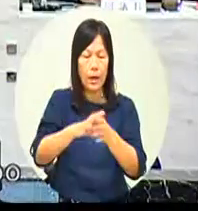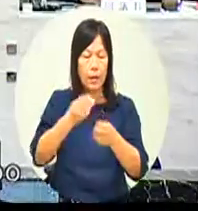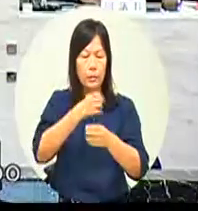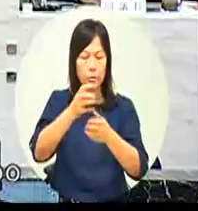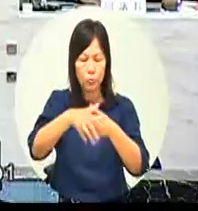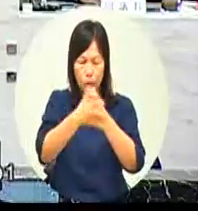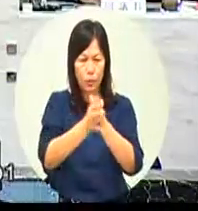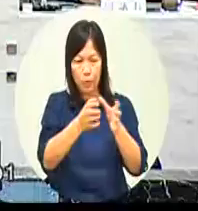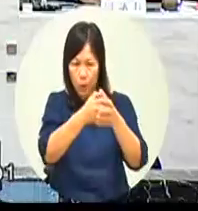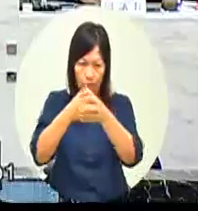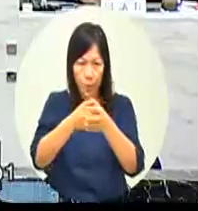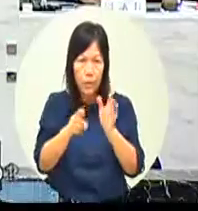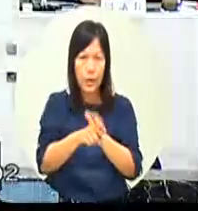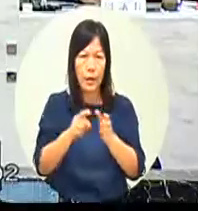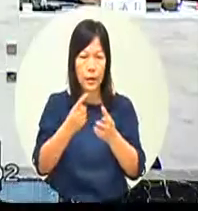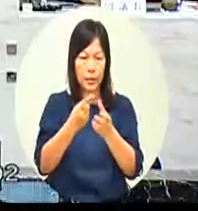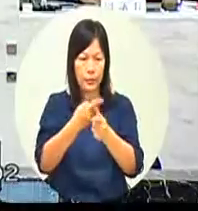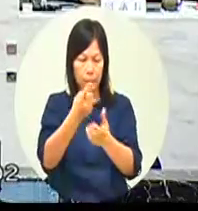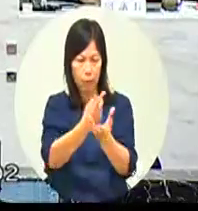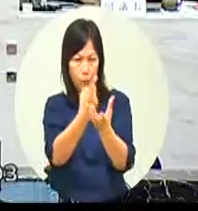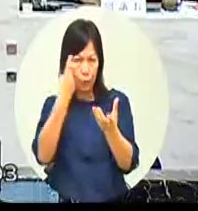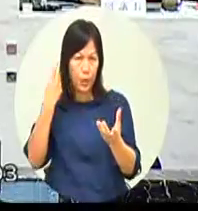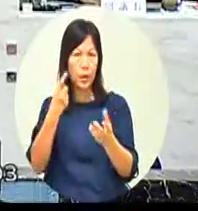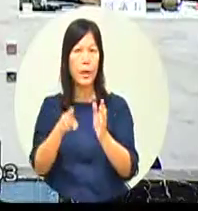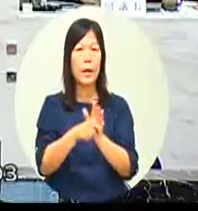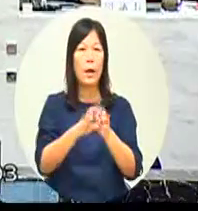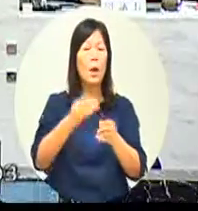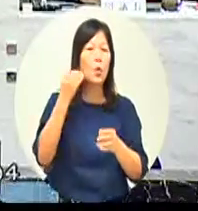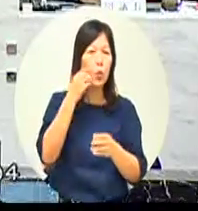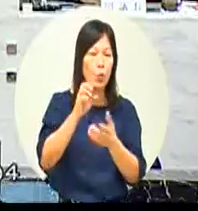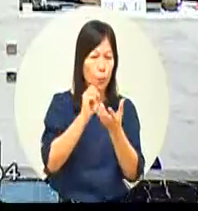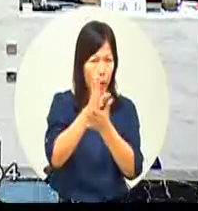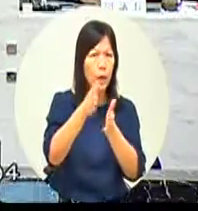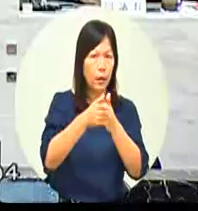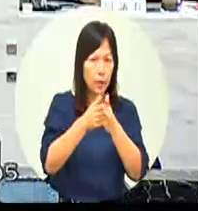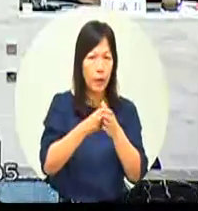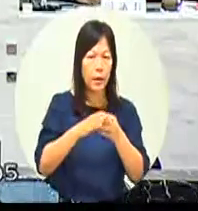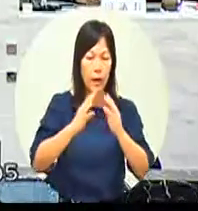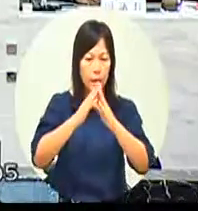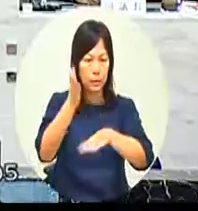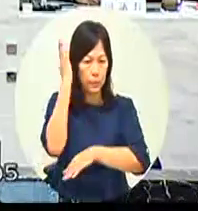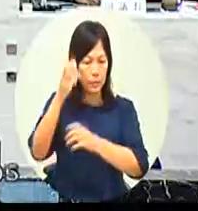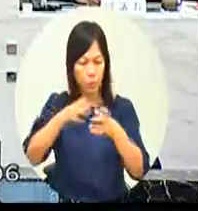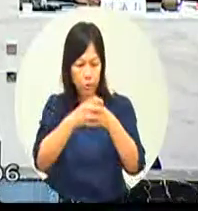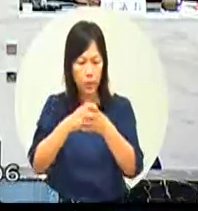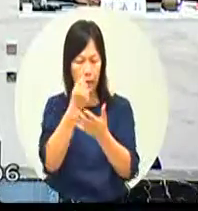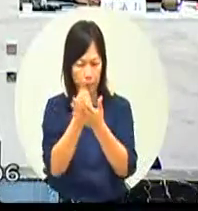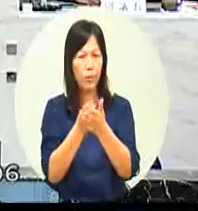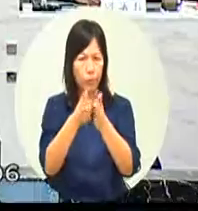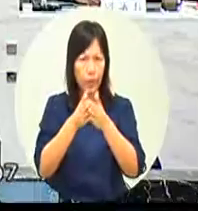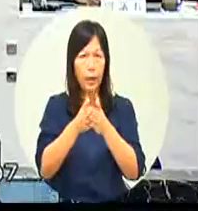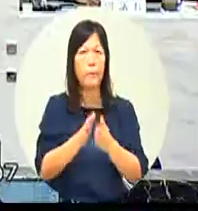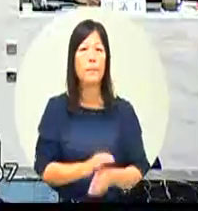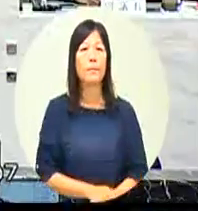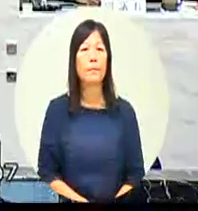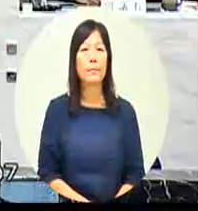队先行离席。当然如果有报告案的市府团队请留下来，